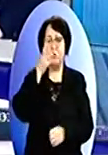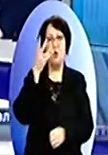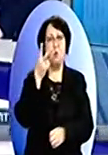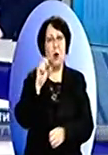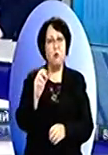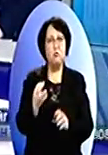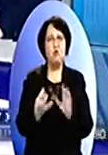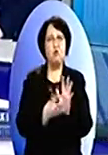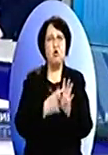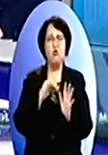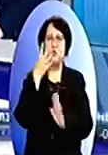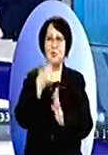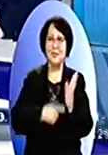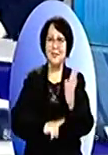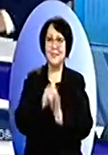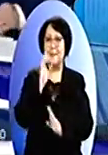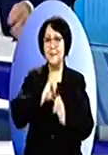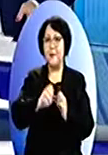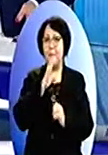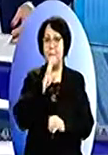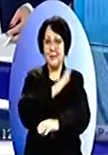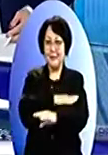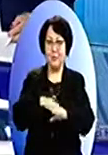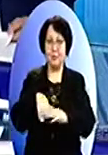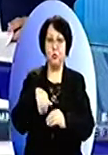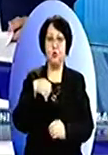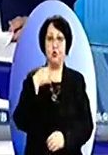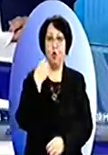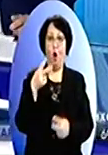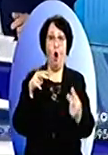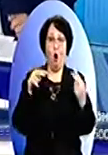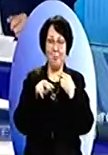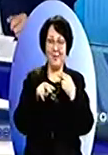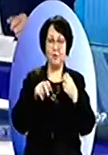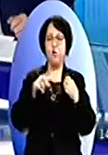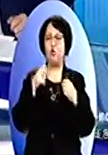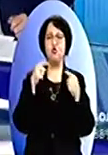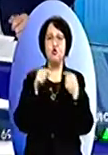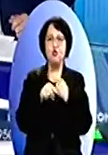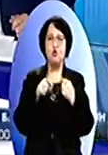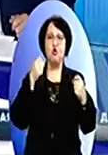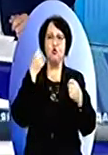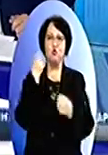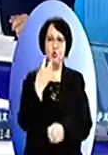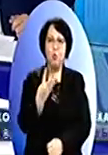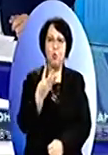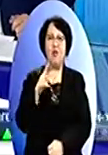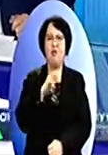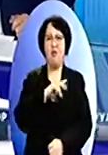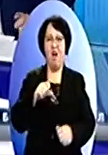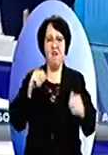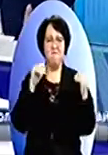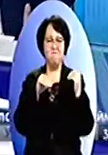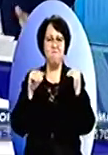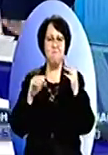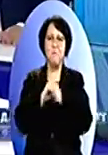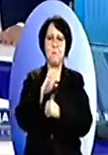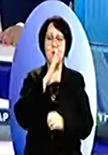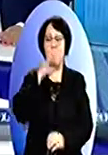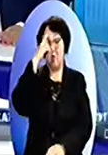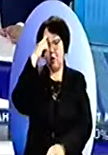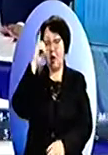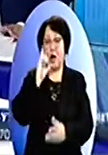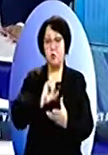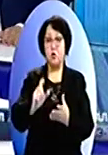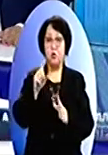гаргалаа. Ингэхдээ замын игнээг нэмж 4 игнээтэйгээр барих юм байна. За мөн хуралдаанаар Монгол экспорт хөтөлбөрийг баталсан байна. За ингэснээр